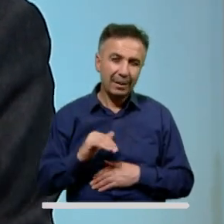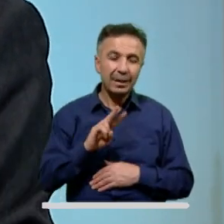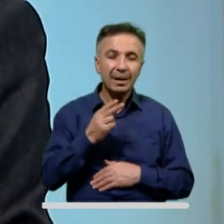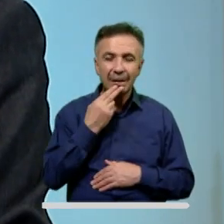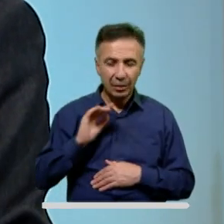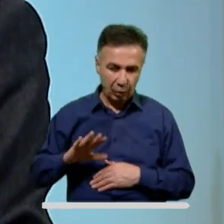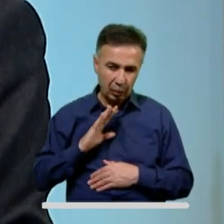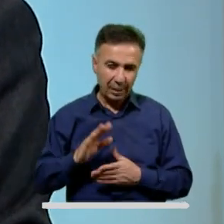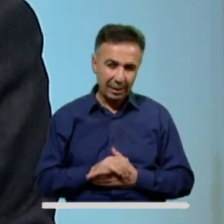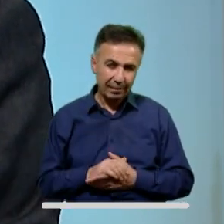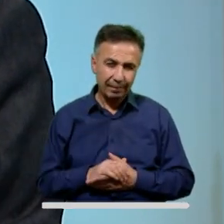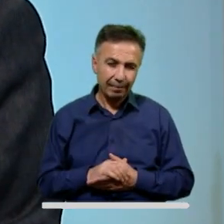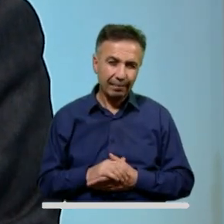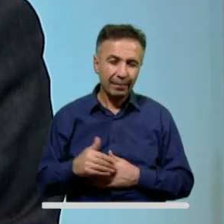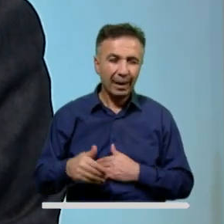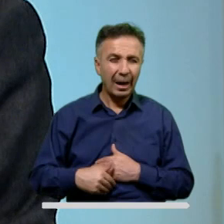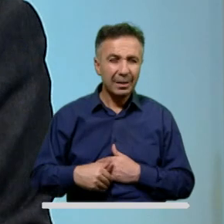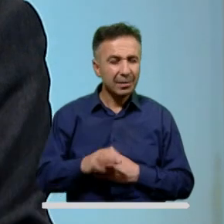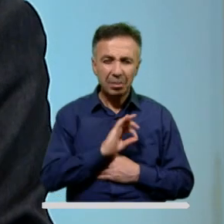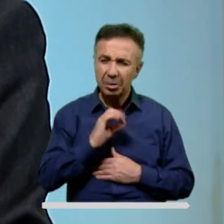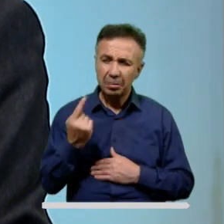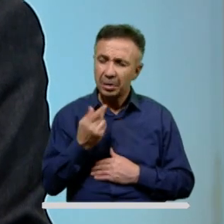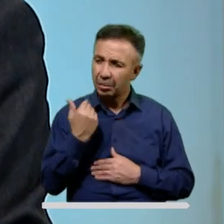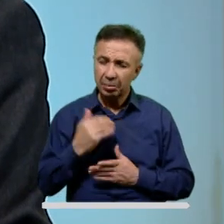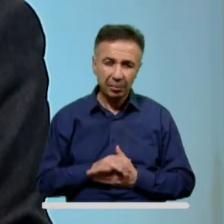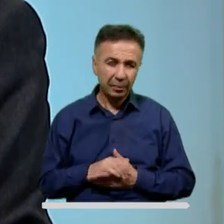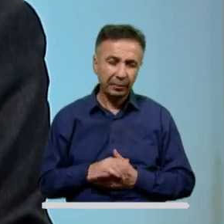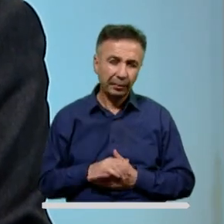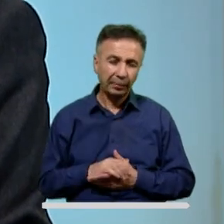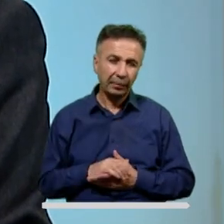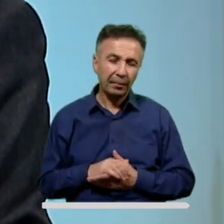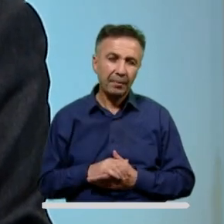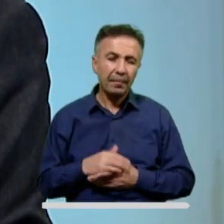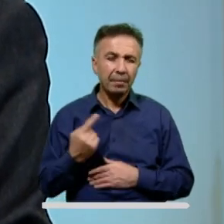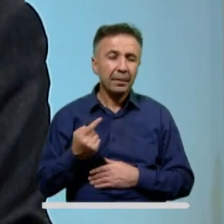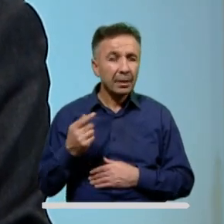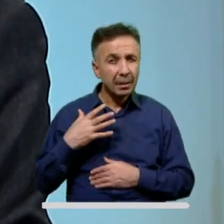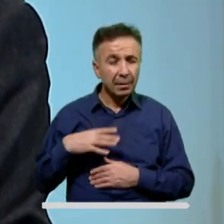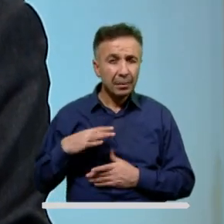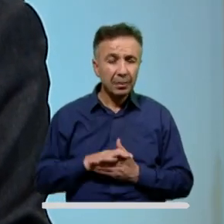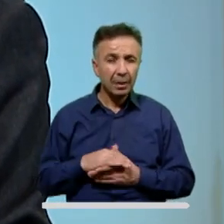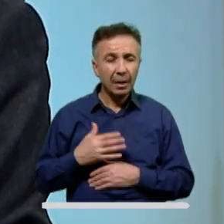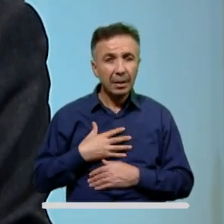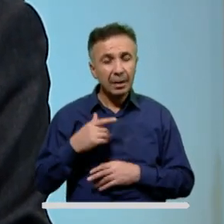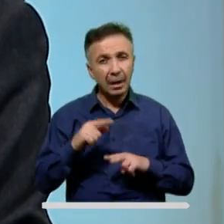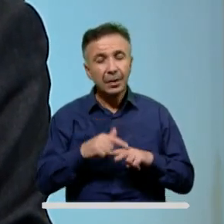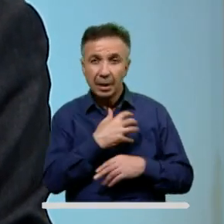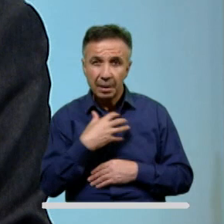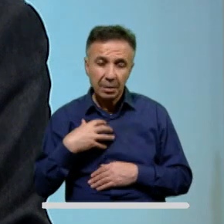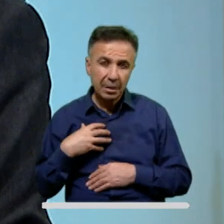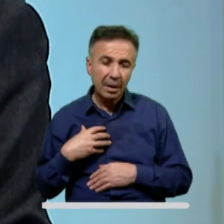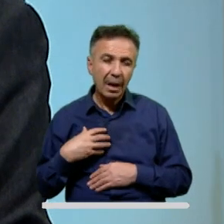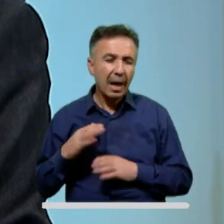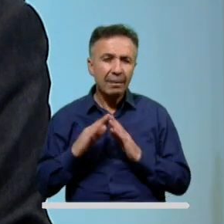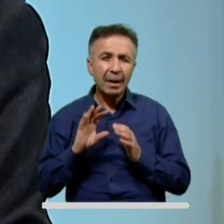var. Aç, hiçbir şey yok. Bir şeyler istiyor Hazreti Ayşe'den. Orada evde de